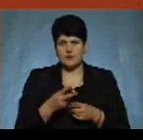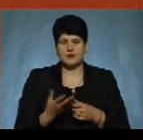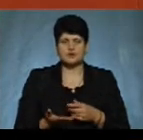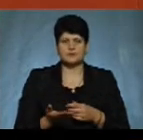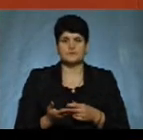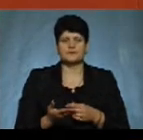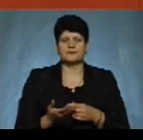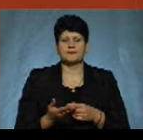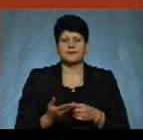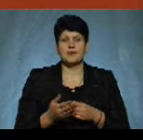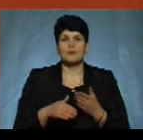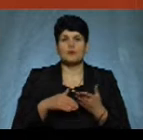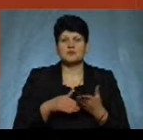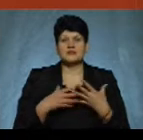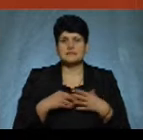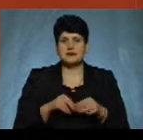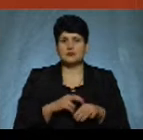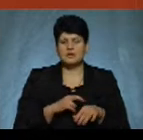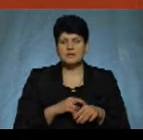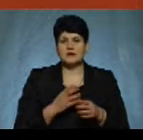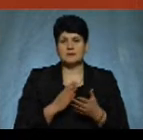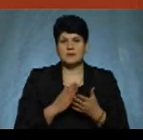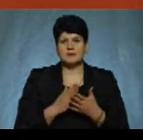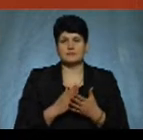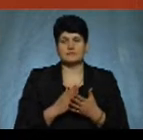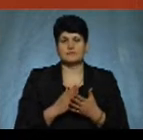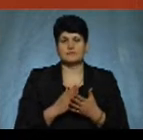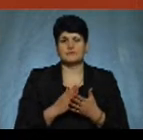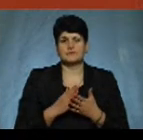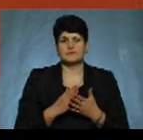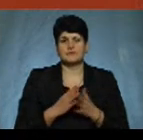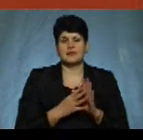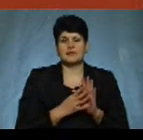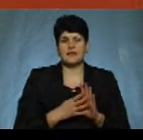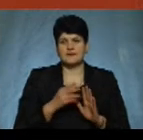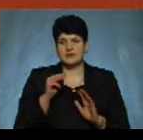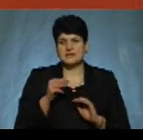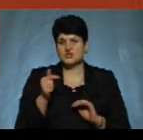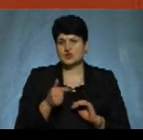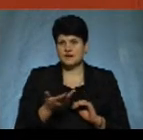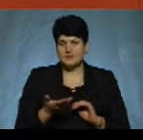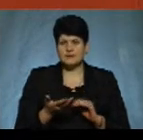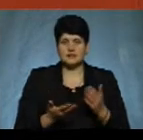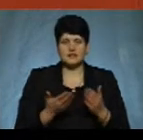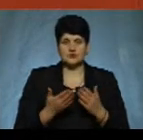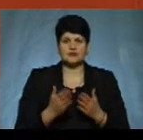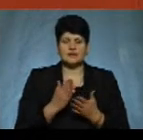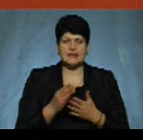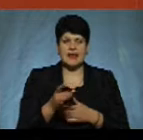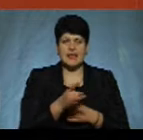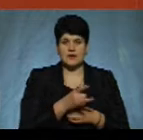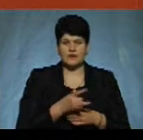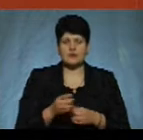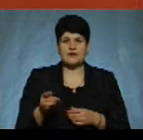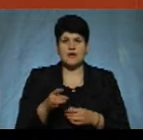була зарплата. Помічник сімейного лікаря сьогодні середня зарплата становить в області 9 тисяч гривень. Якщо є в регіони сьогодні,